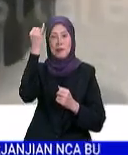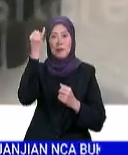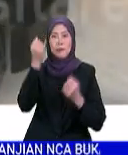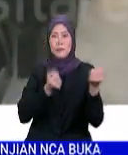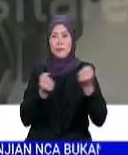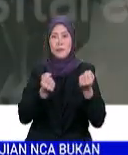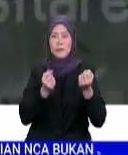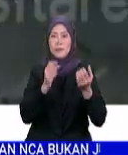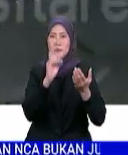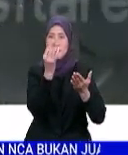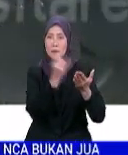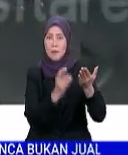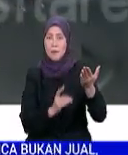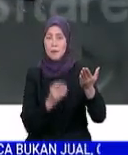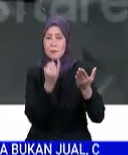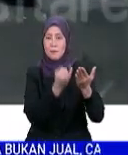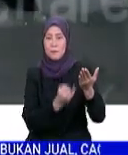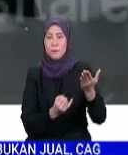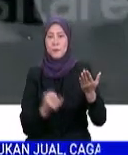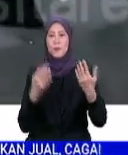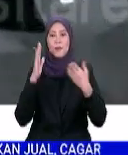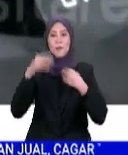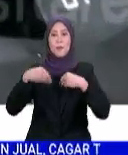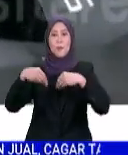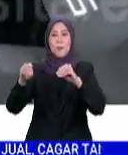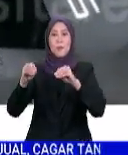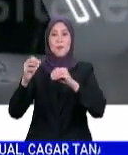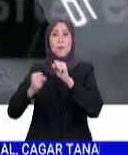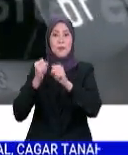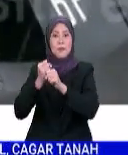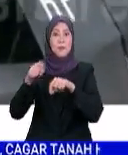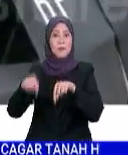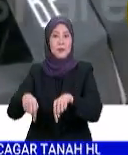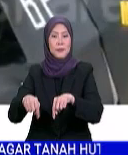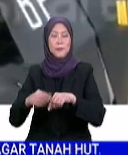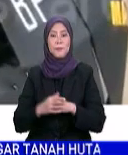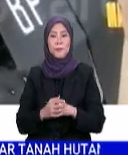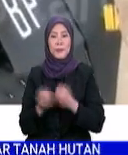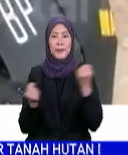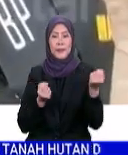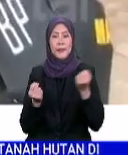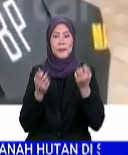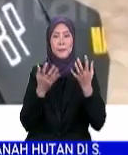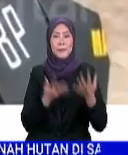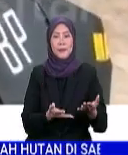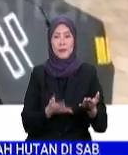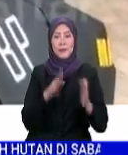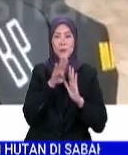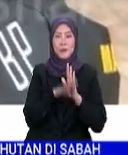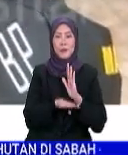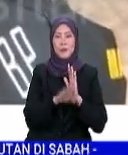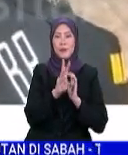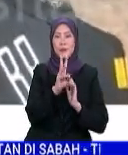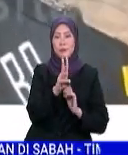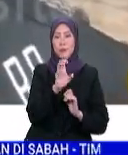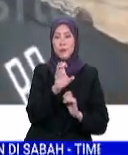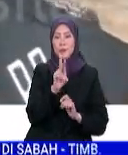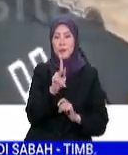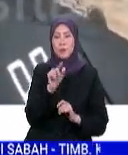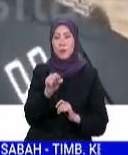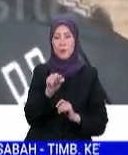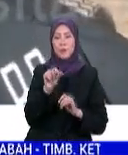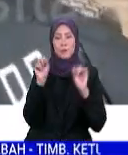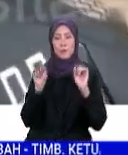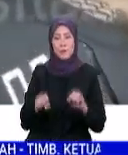Chung, 23 tahun itu, dijangka dijual pada tahun ini. Kereta dengan berat kurang daripada 600 kg